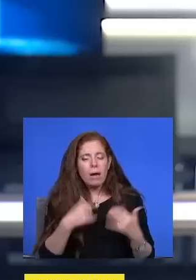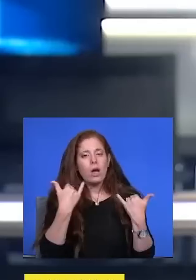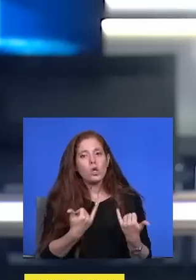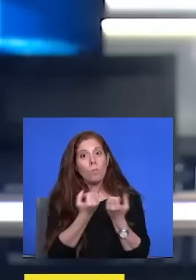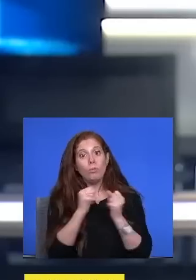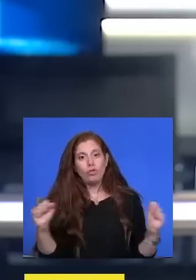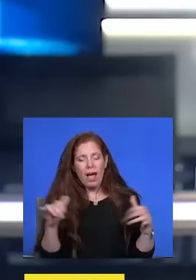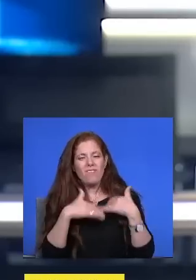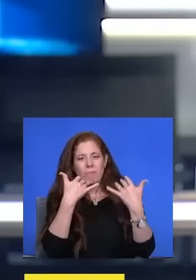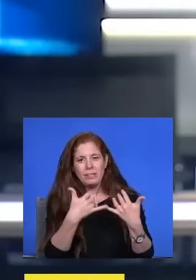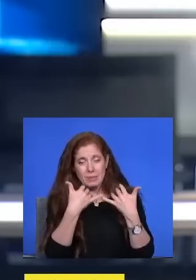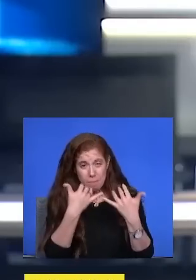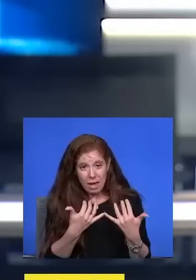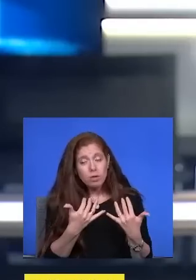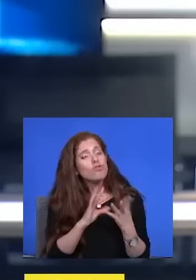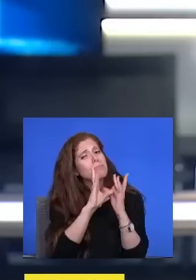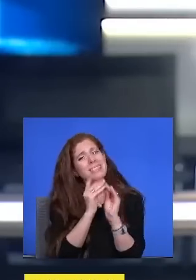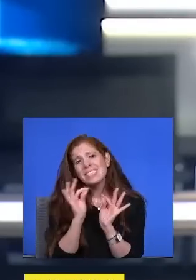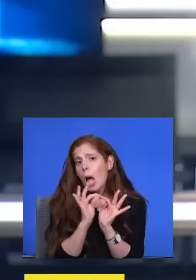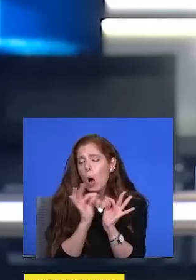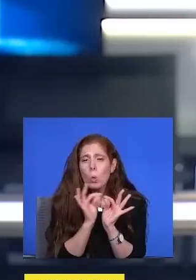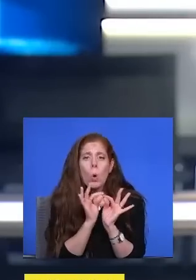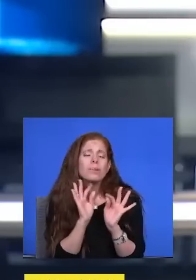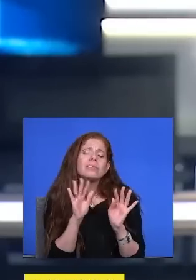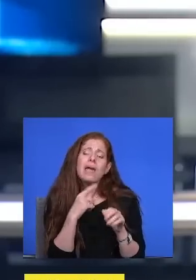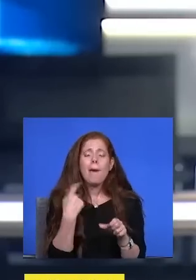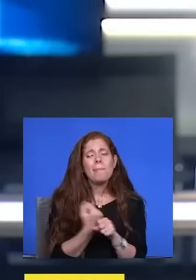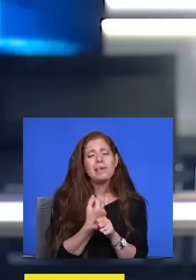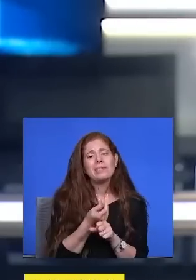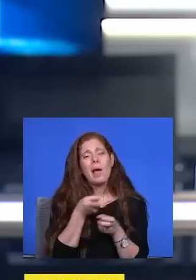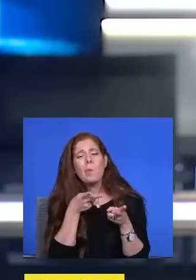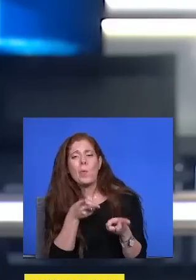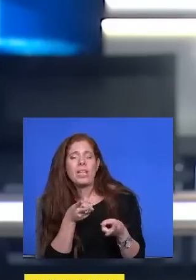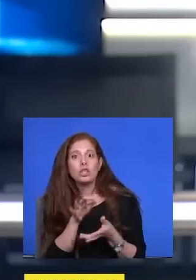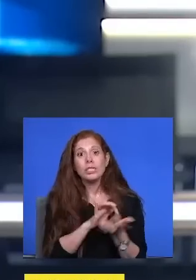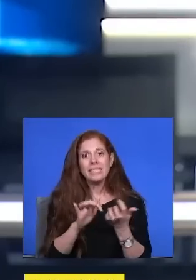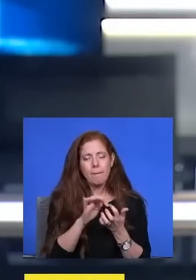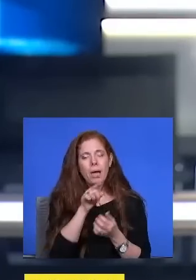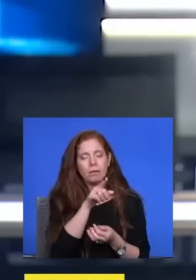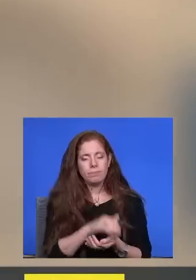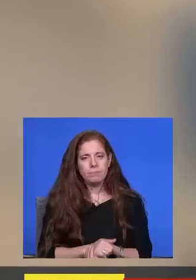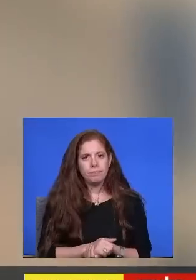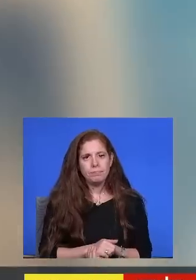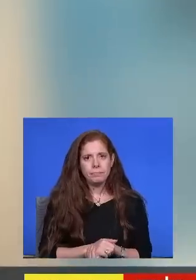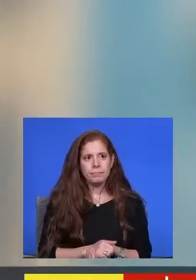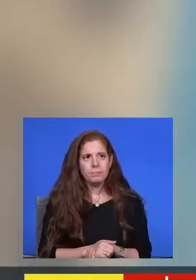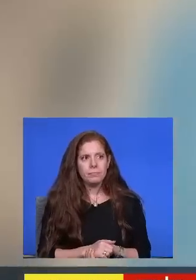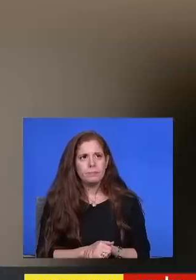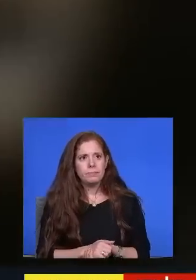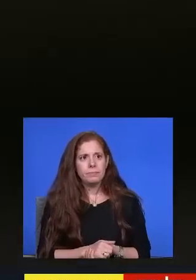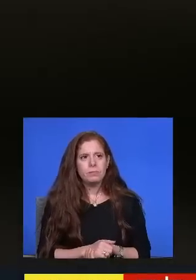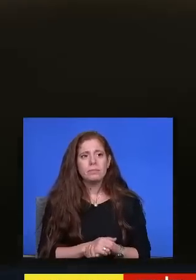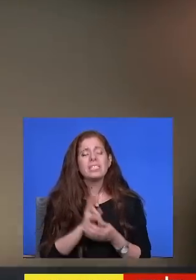שלי טפיירו שבסך הכל היה מדובר במעשה קונדס שהסתבך, כך הוא אומר. הנה הכתבה.